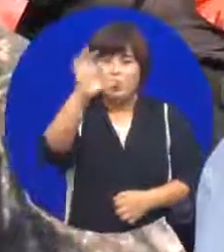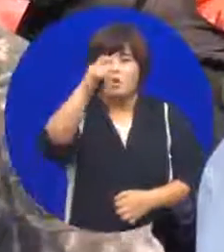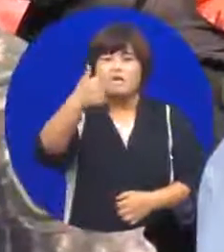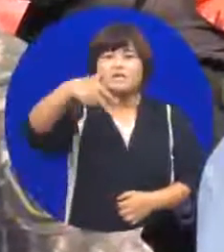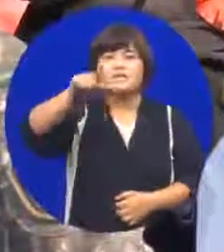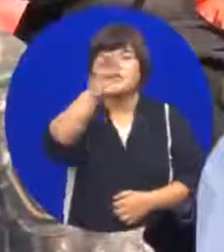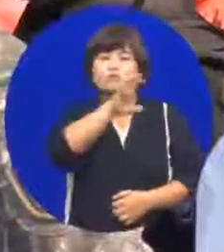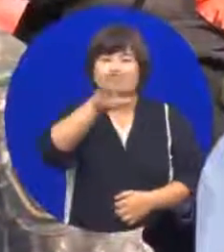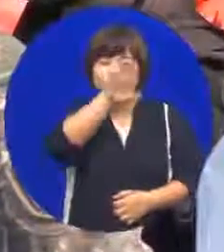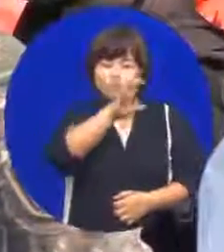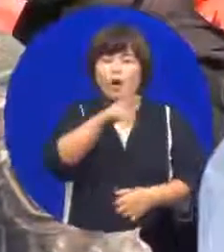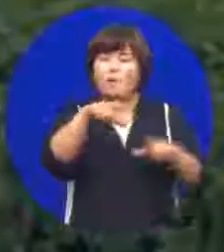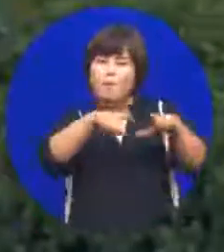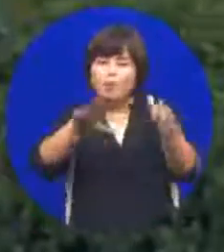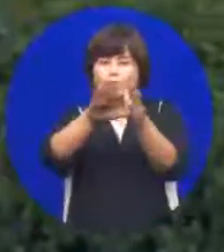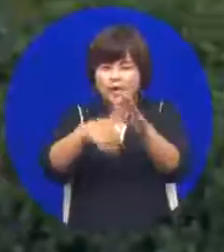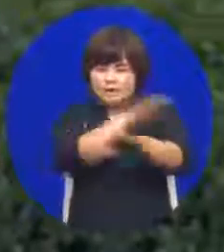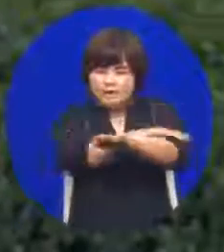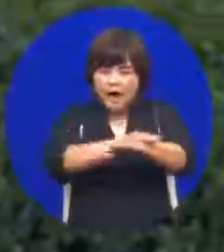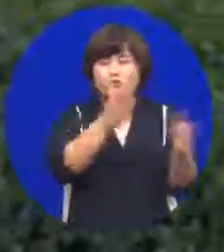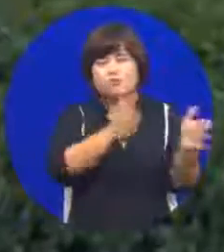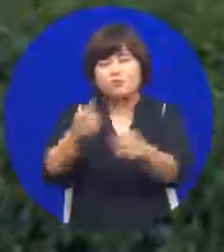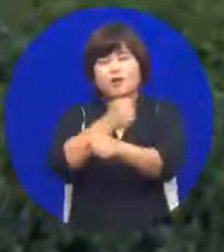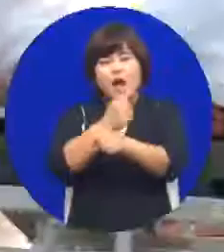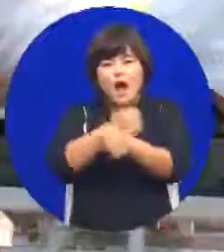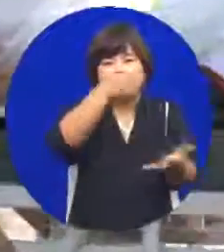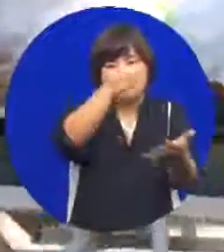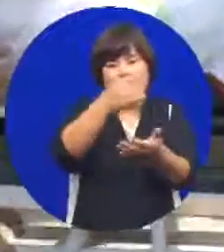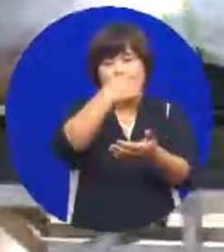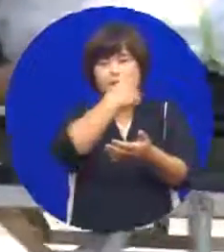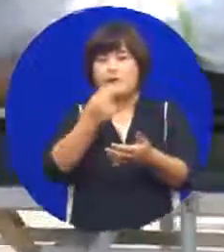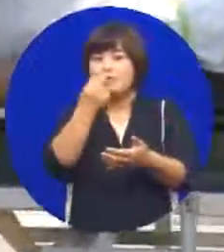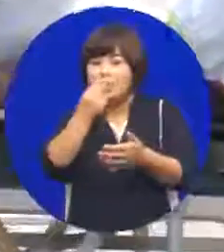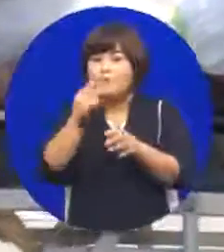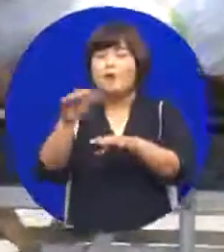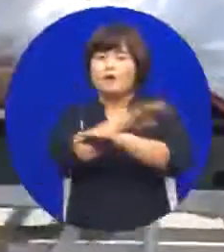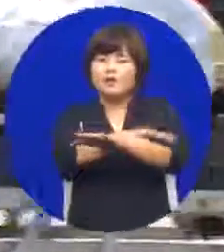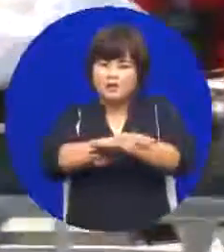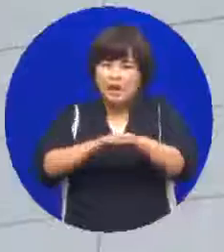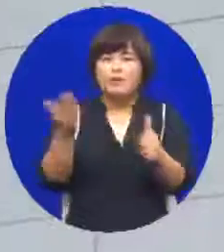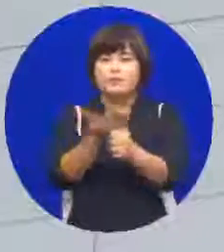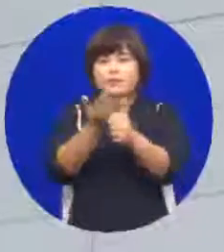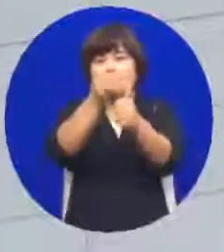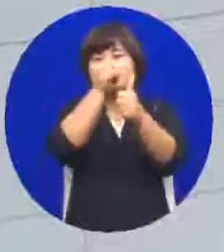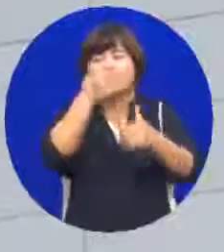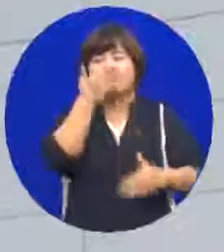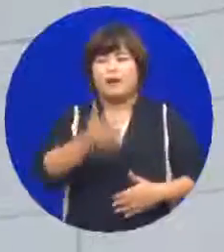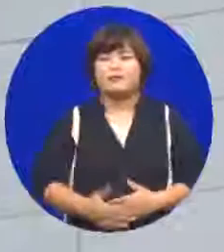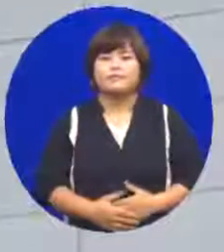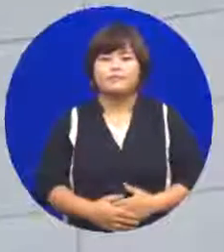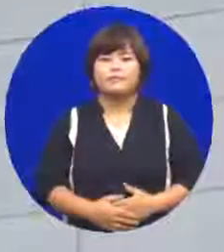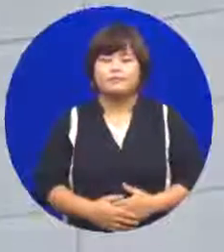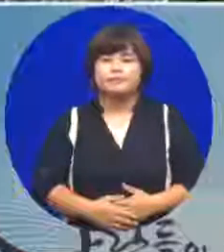2015 을지연습. 평상시 철저한 대비만이 시민의 생명과 재산을 지키는 길임을 다시금 새기는 기회가